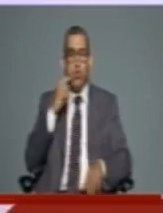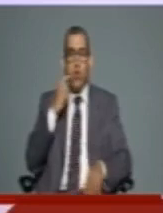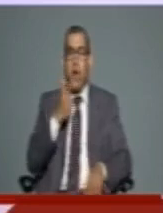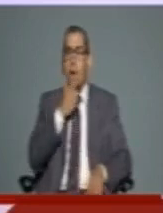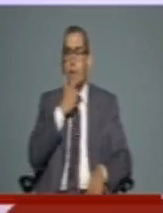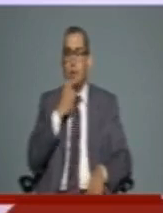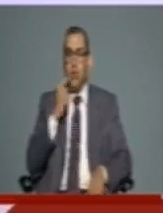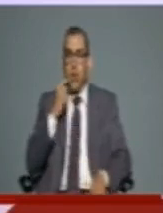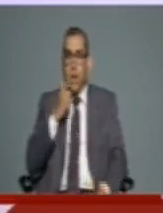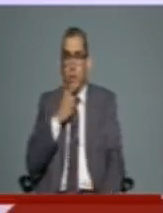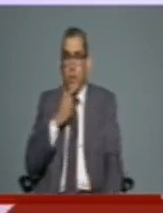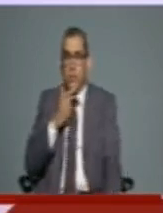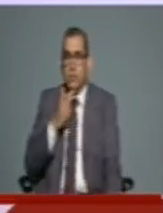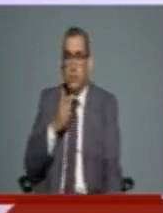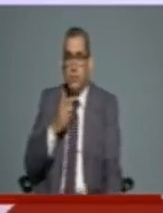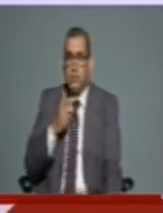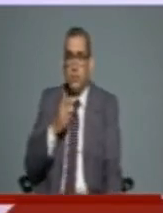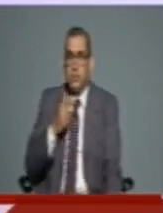ف يعني